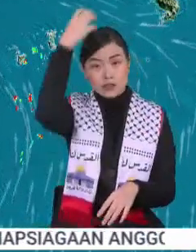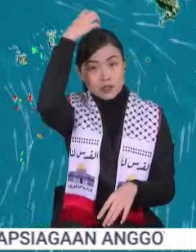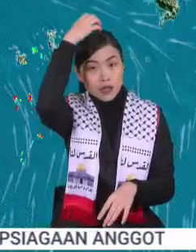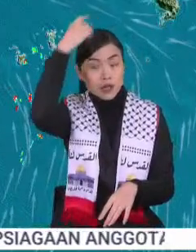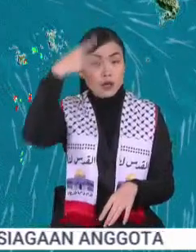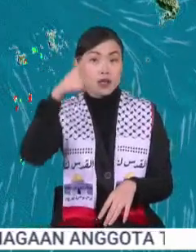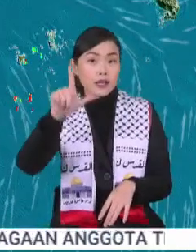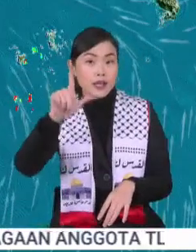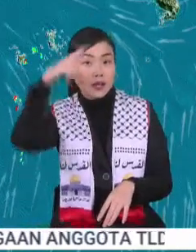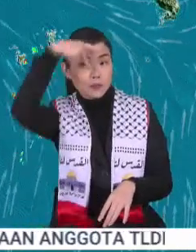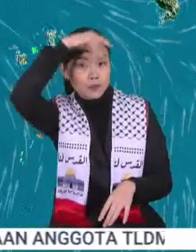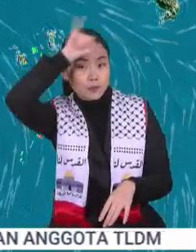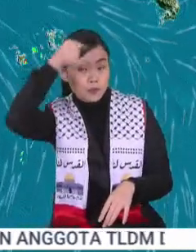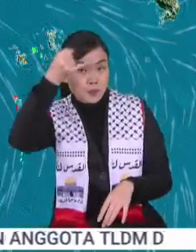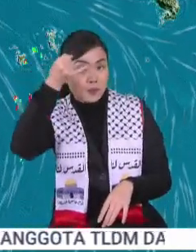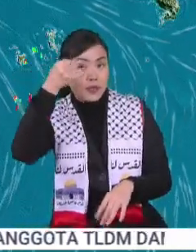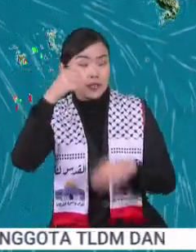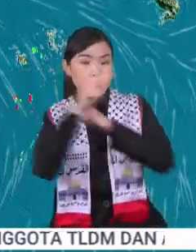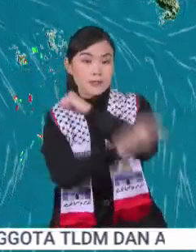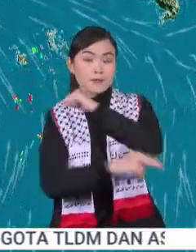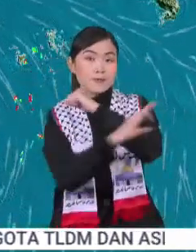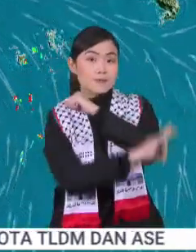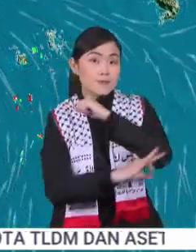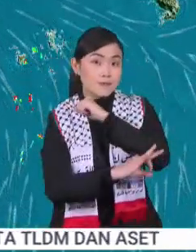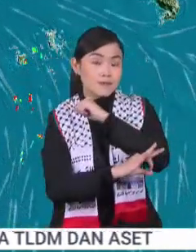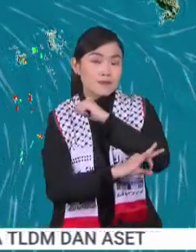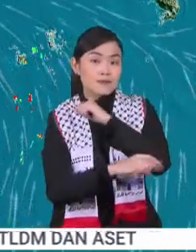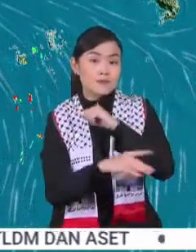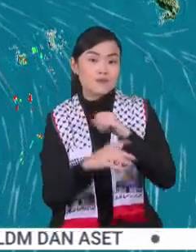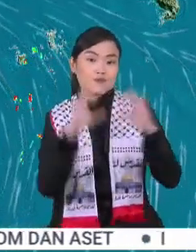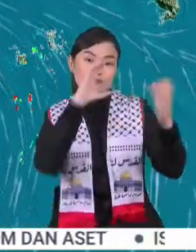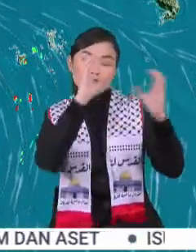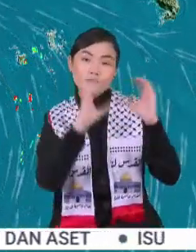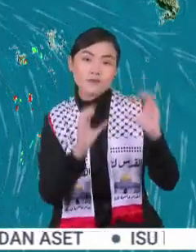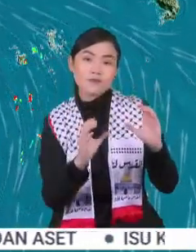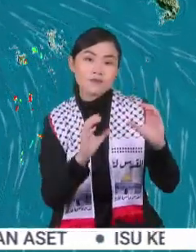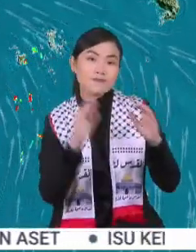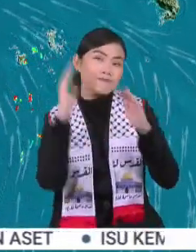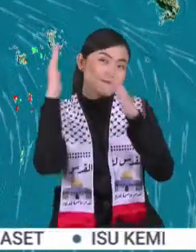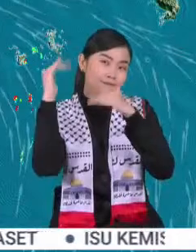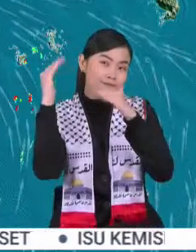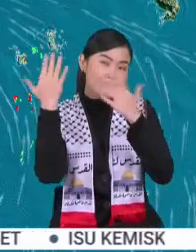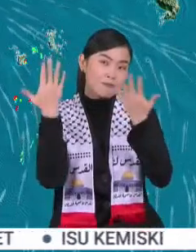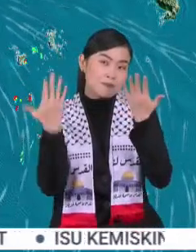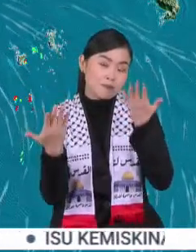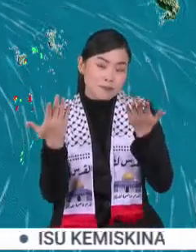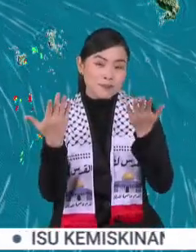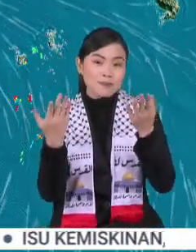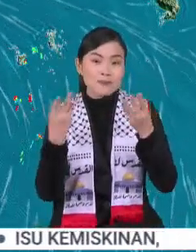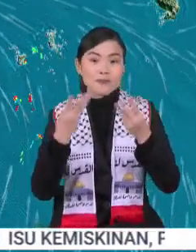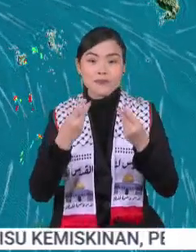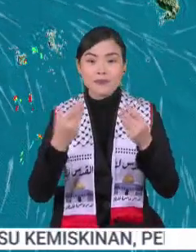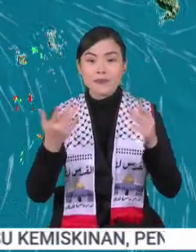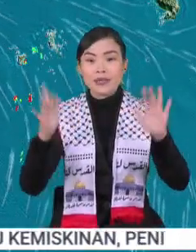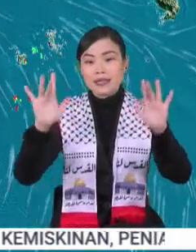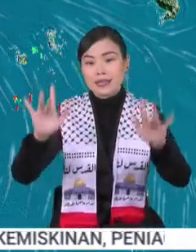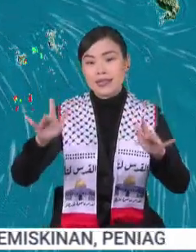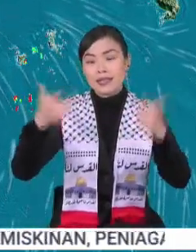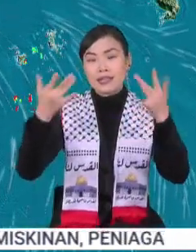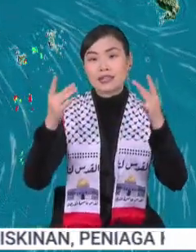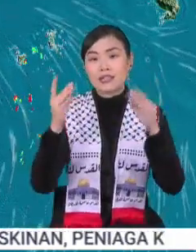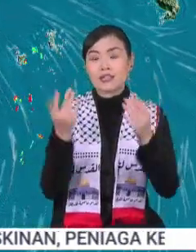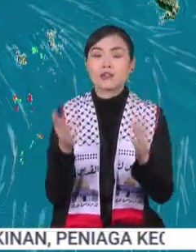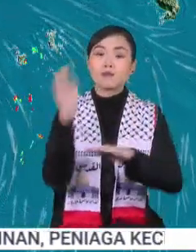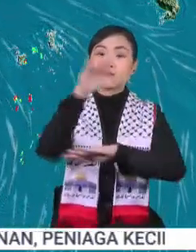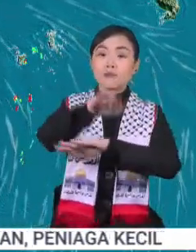Lumpur Putrajaya Negeri Sembilan Melaka dan Barat Johor keadaan cuaca di sini dijangka akan berangsura sekitar lewat petang nanti